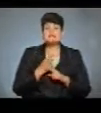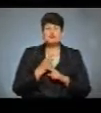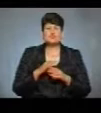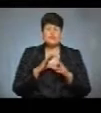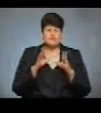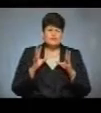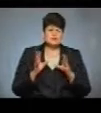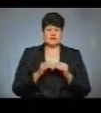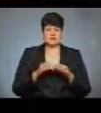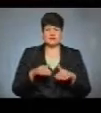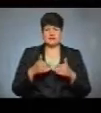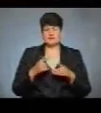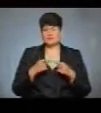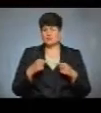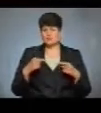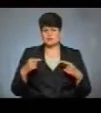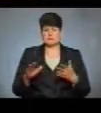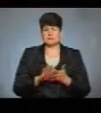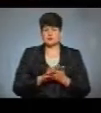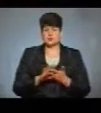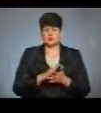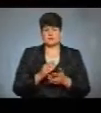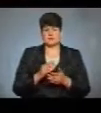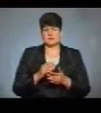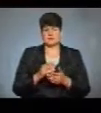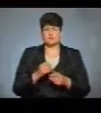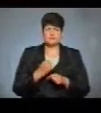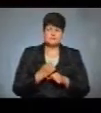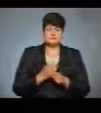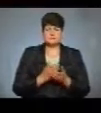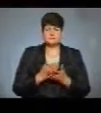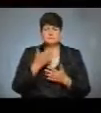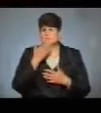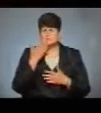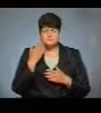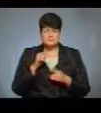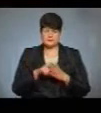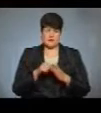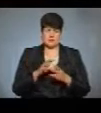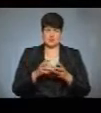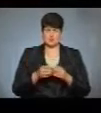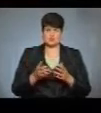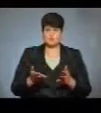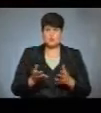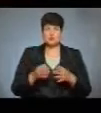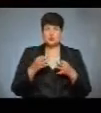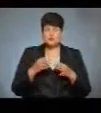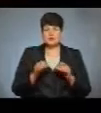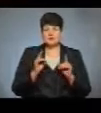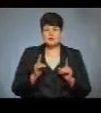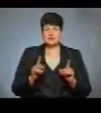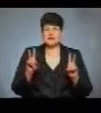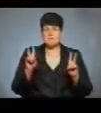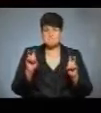взагалі надання будь-яких безкоштовних товарів, робіт, послуг. Немає значення від суми в даному разі. Дозволено тільки брендований